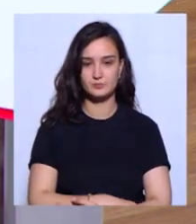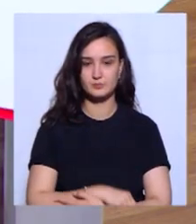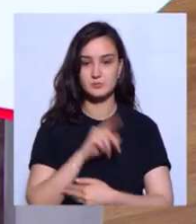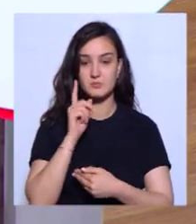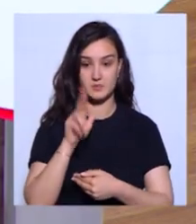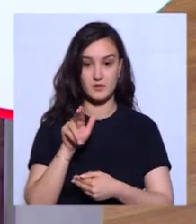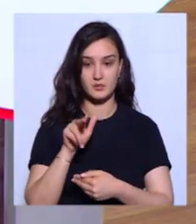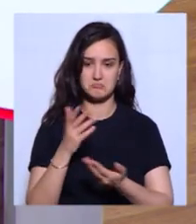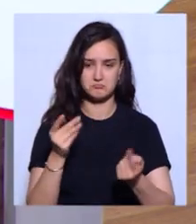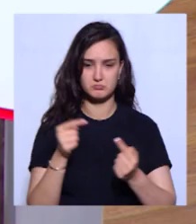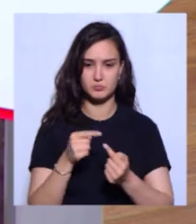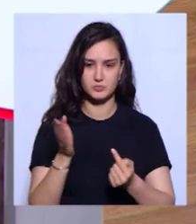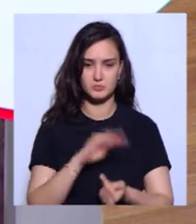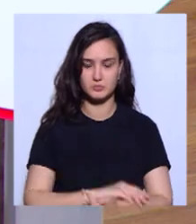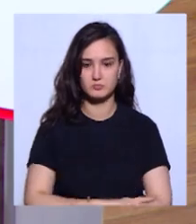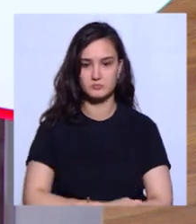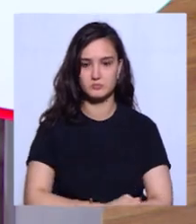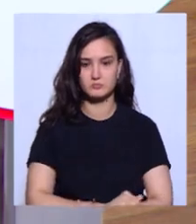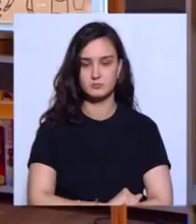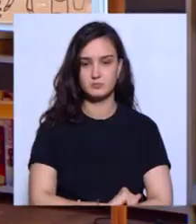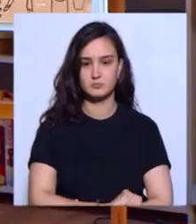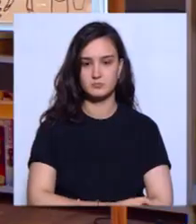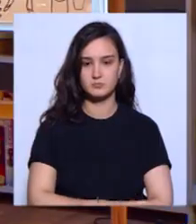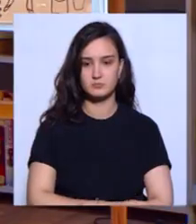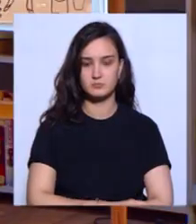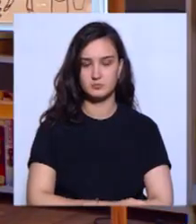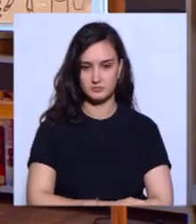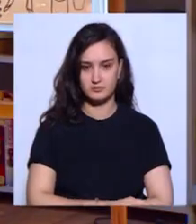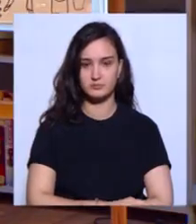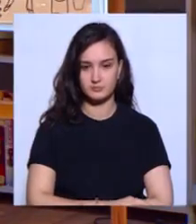კარგი. აბა, ო, წავიდა. ნახეთ.